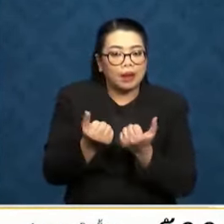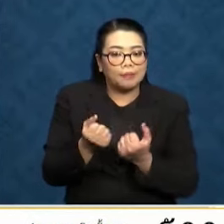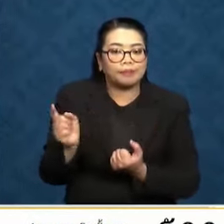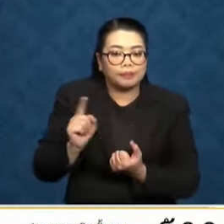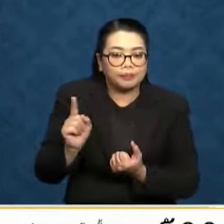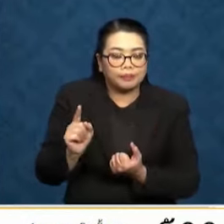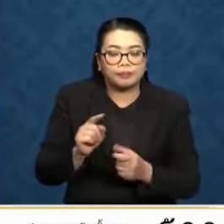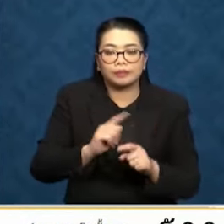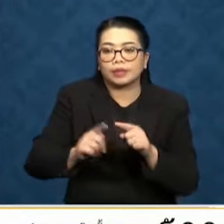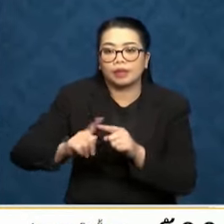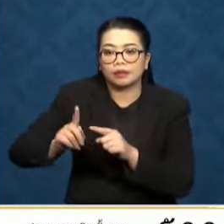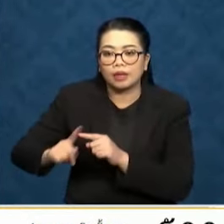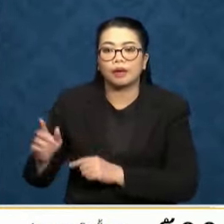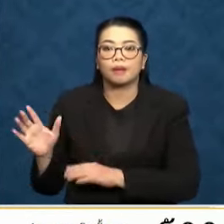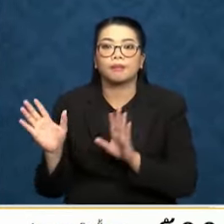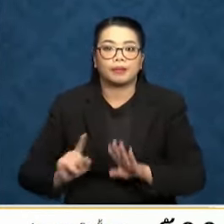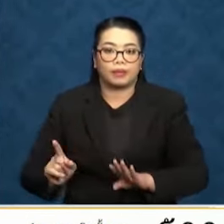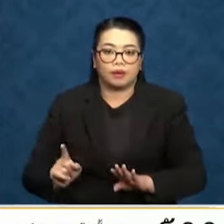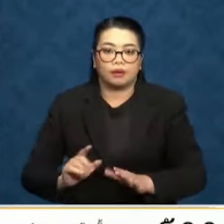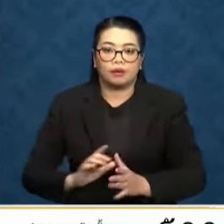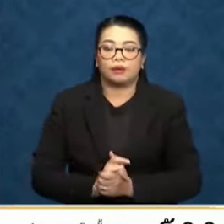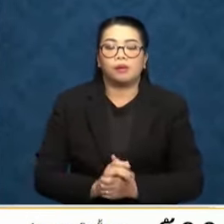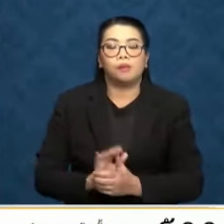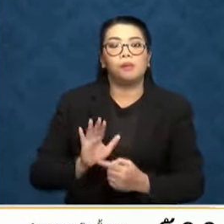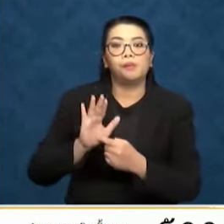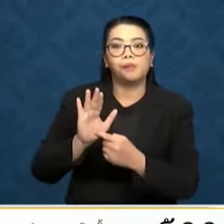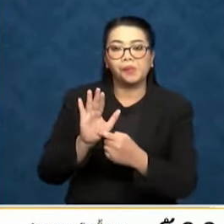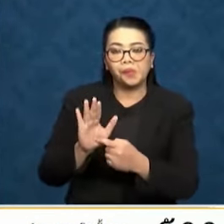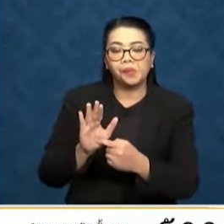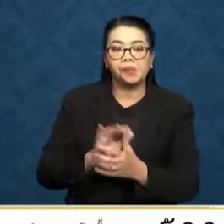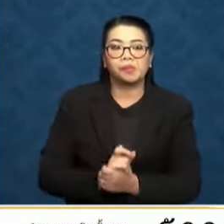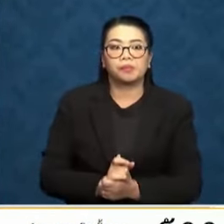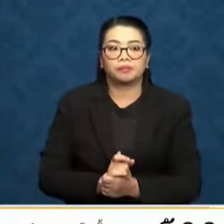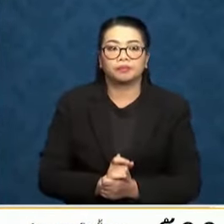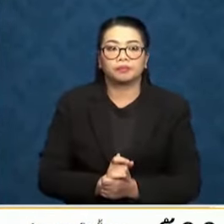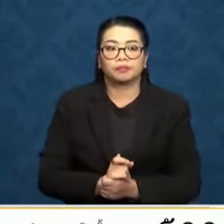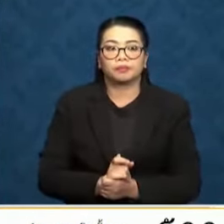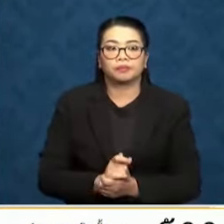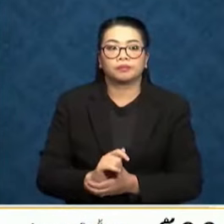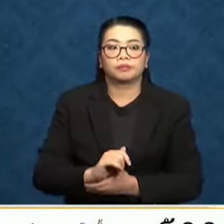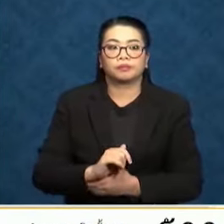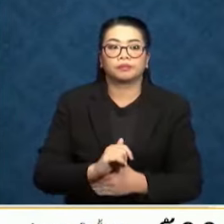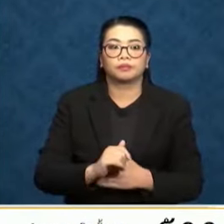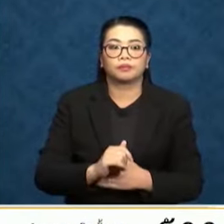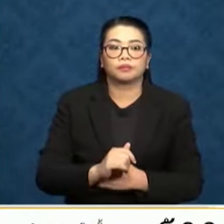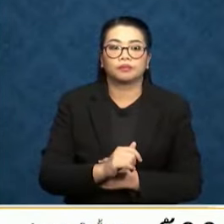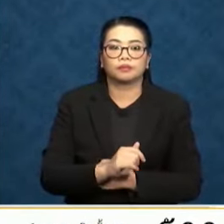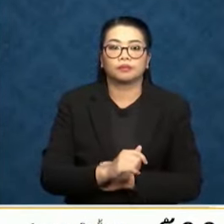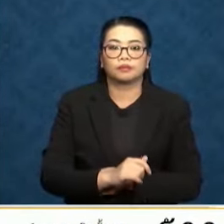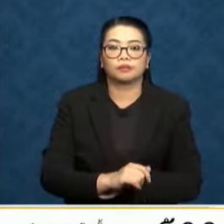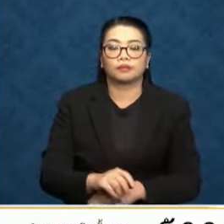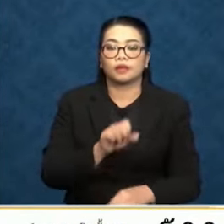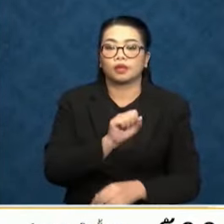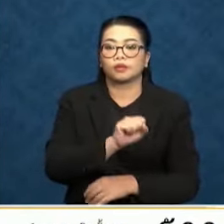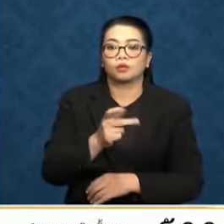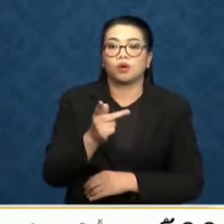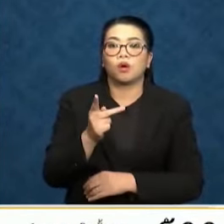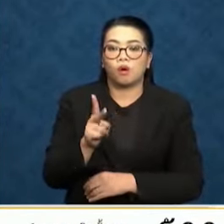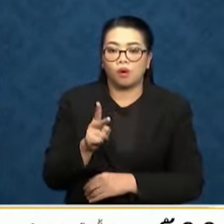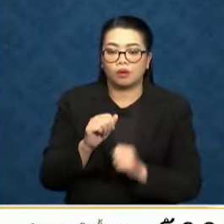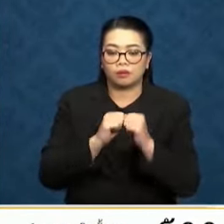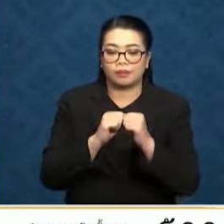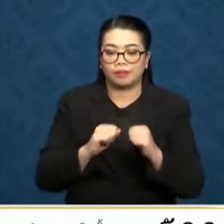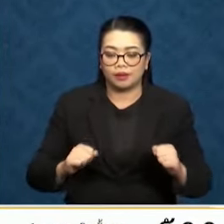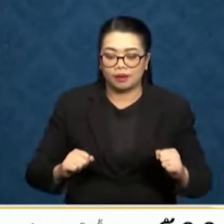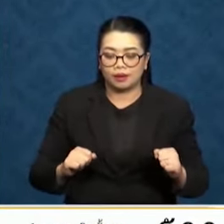ประโยชน์ได้อะไรนะคะยกตัวอย่างให้เข้าใจกันง่ายๆค่ะท่านประธานตัวอย่างอย่างเช่นสสคหรือสำนัก